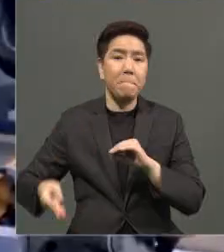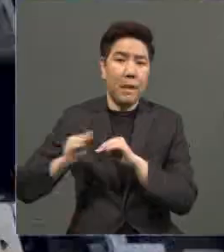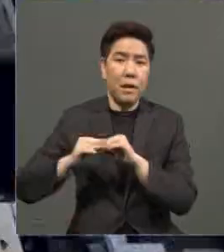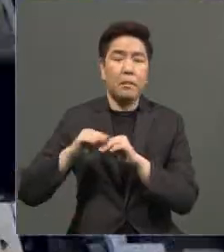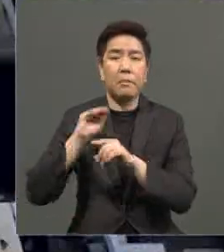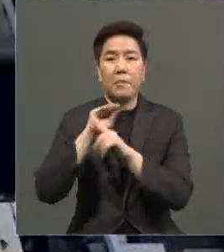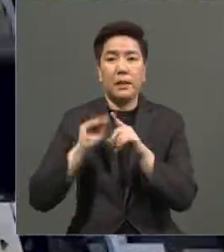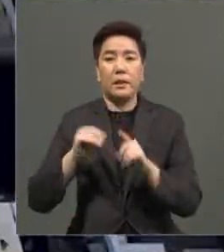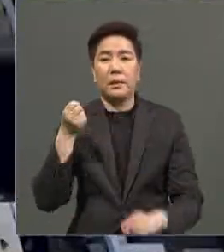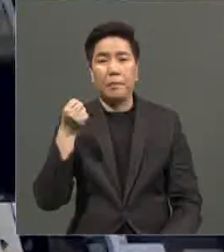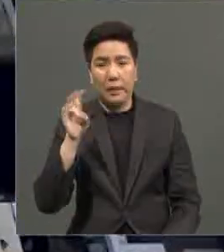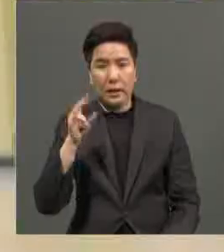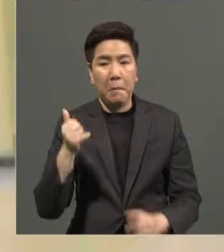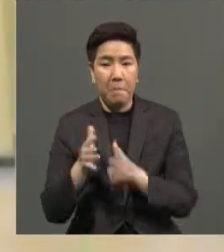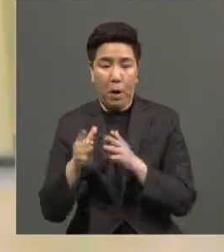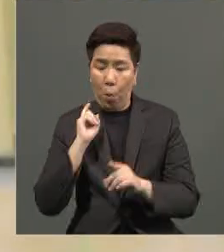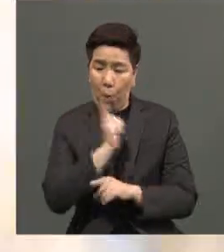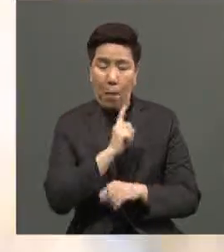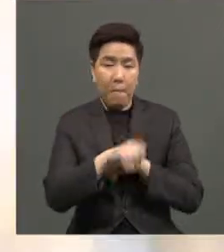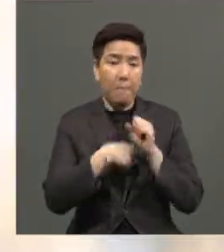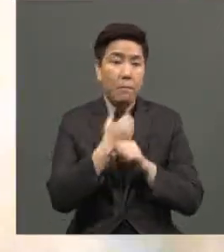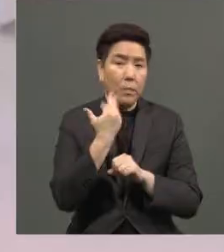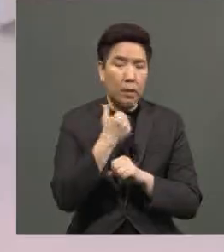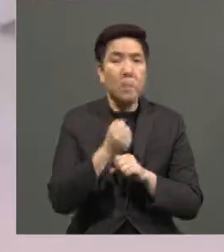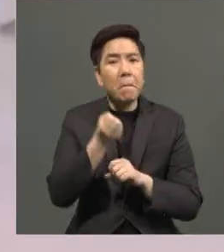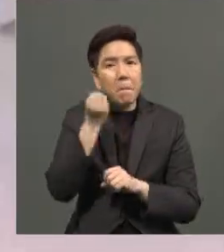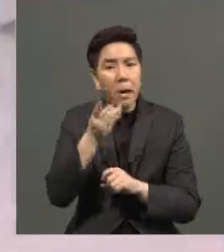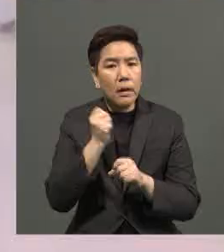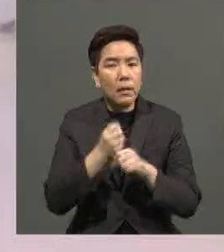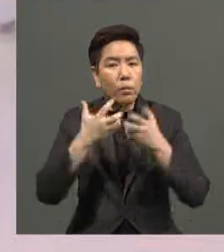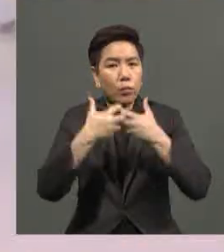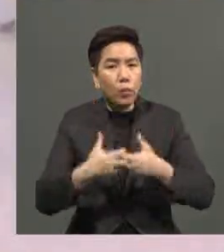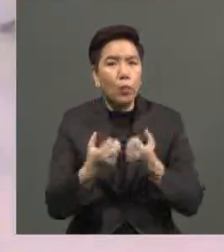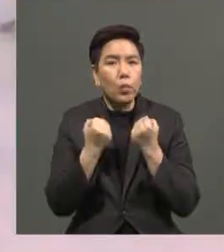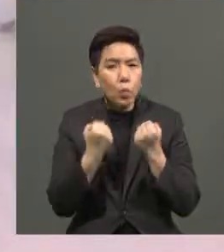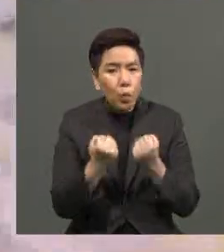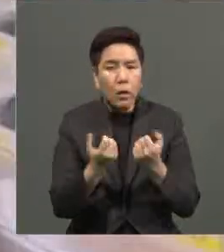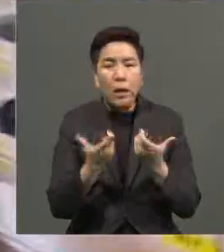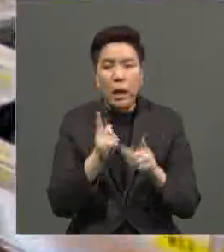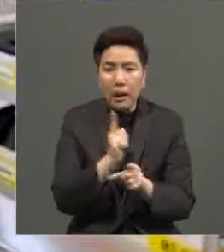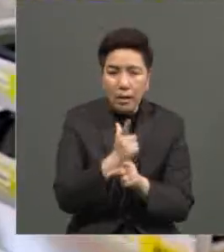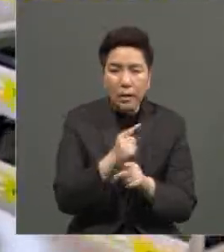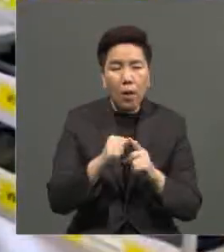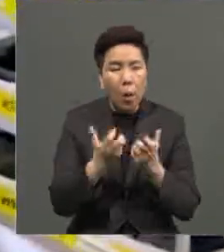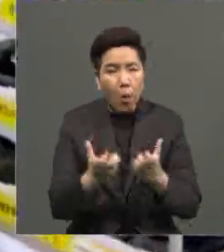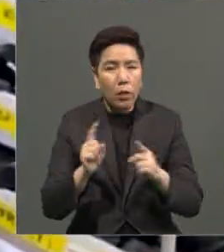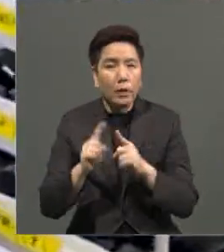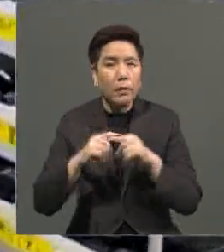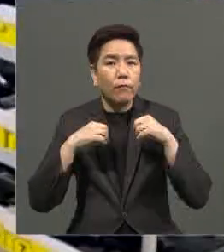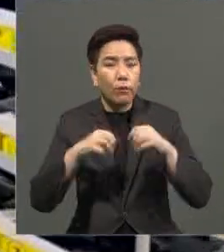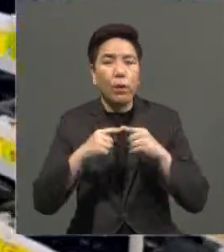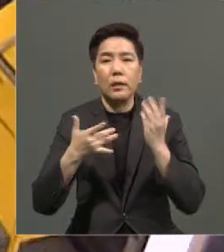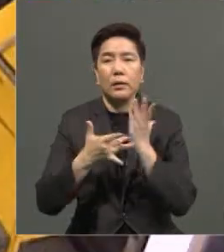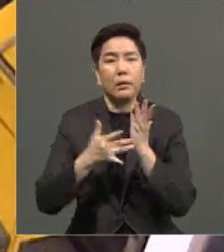18%เมื่อเทียบกับช่วงเดียวกันของปีก่อนส่วนใหญ่นั้นครับเป็นอุตสาหกรรมยานยนต์ผลิตโลหะและวัสดุรวมถึงเครื่องใช้ไฟฟ้าและ